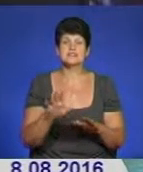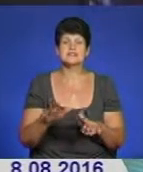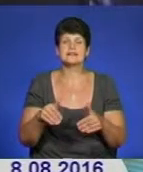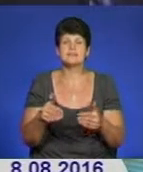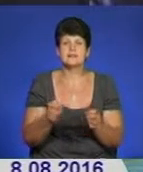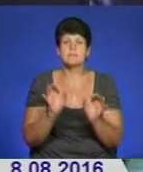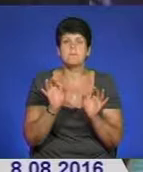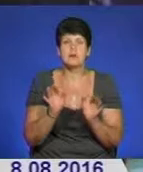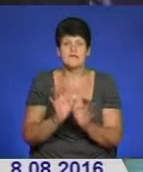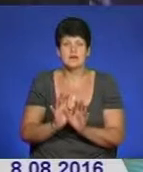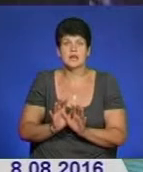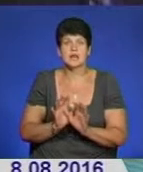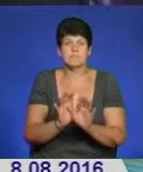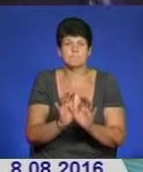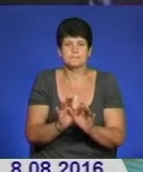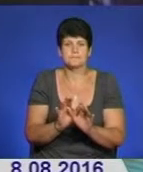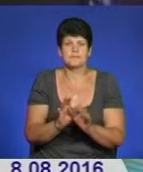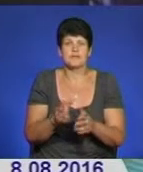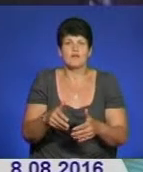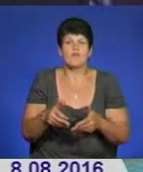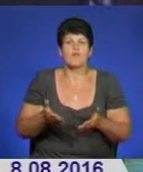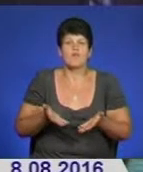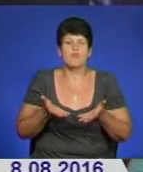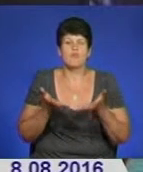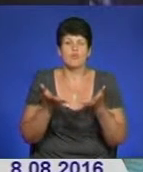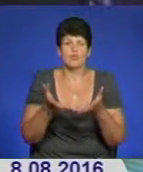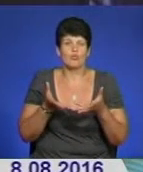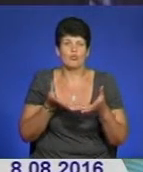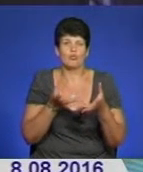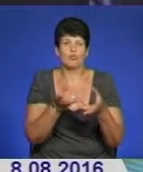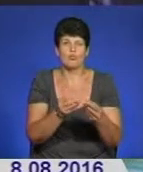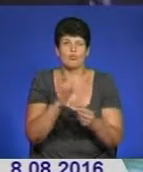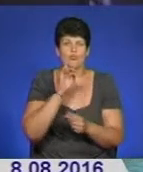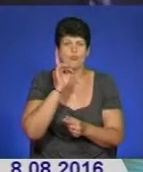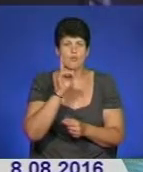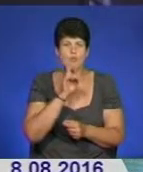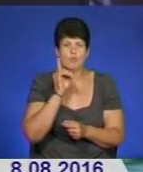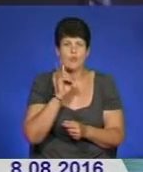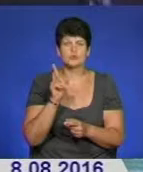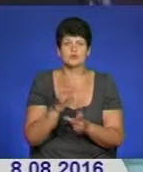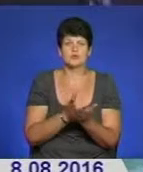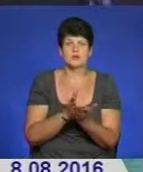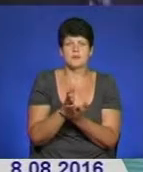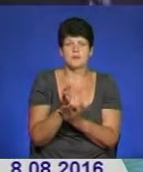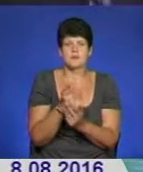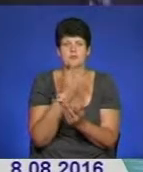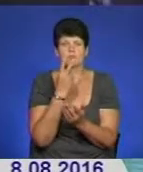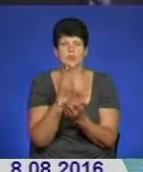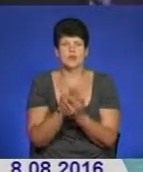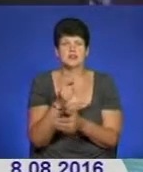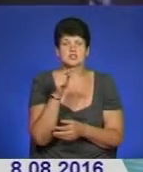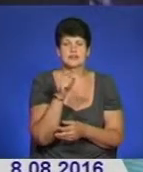або правильний пульс, дасть правильний імпульс в наше місто, в молодь, саме особливо, що воно їх якби направить, їх або покаже їм те,